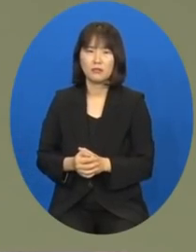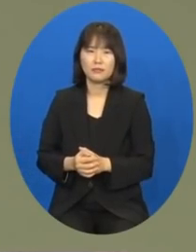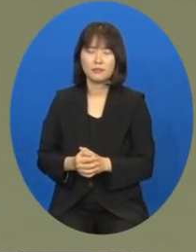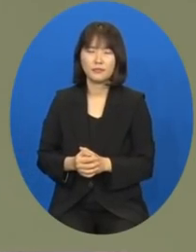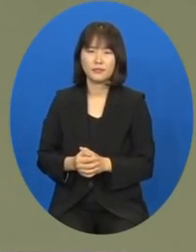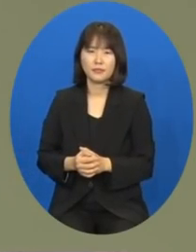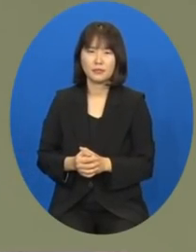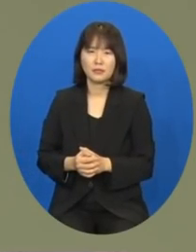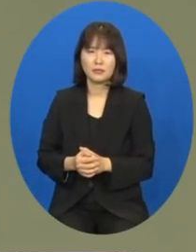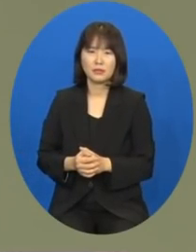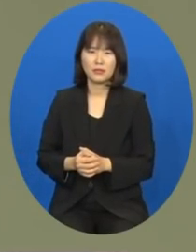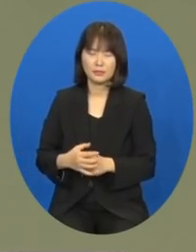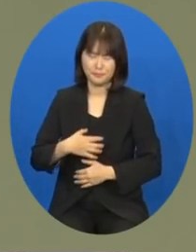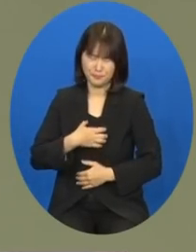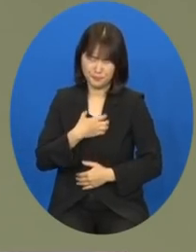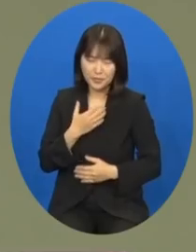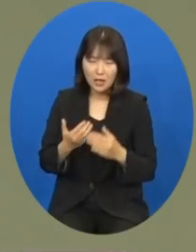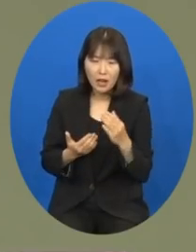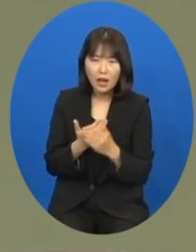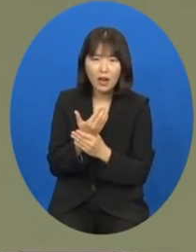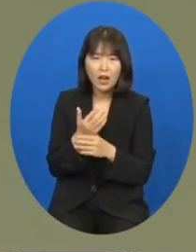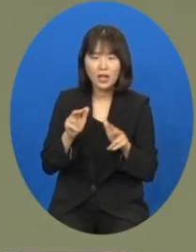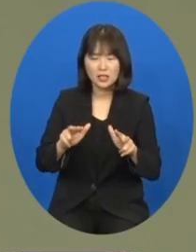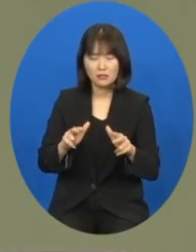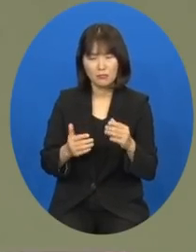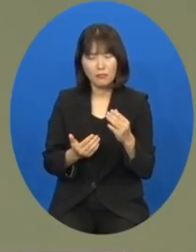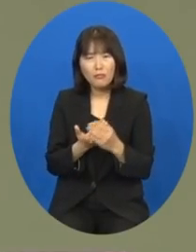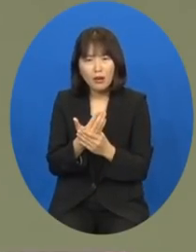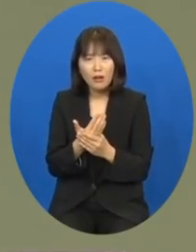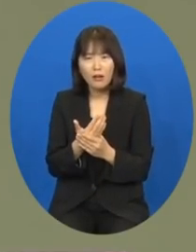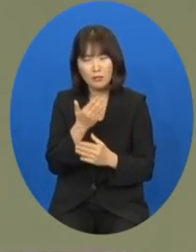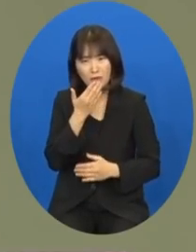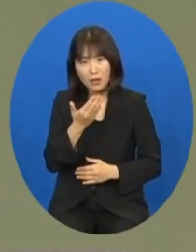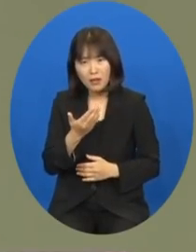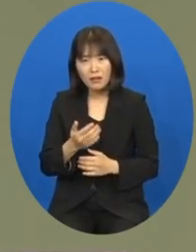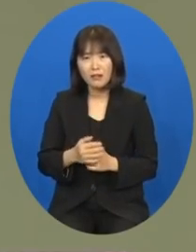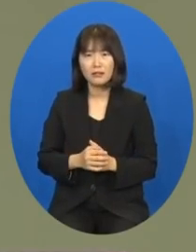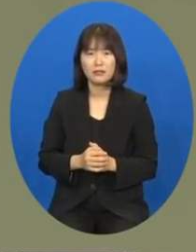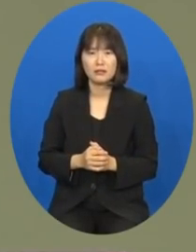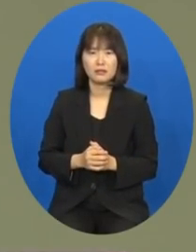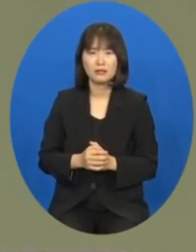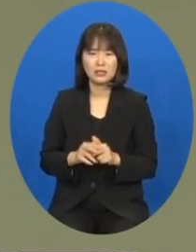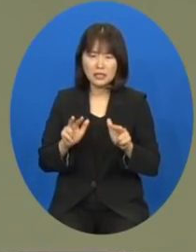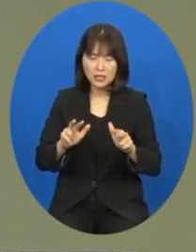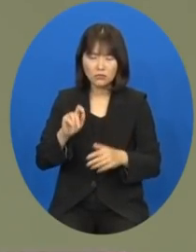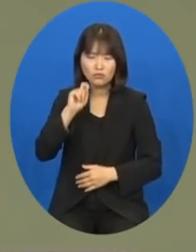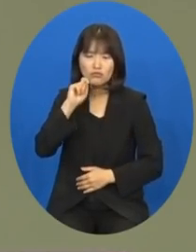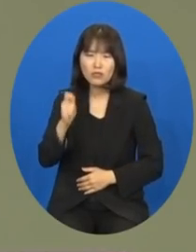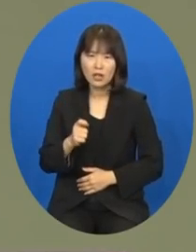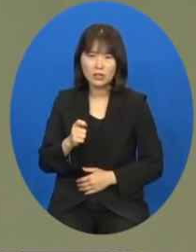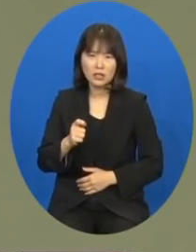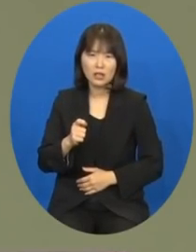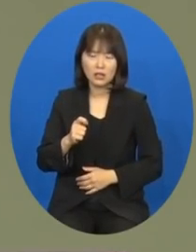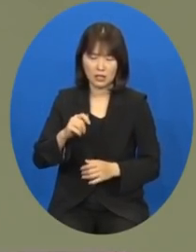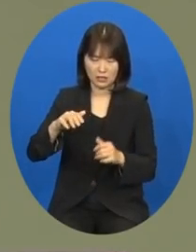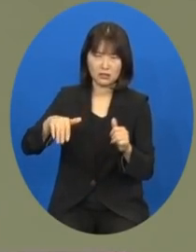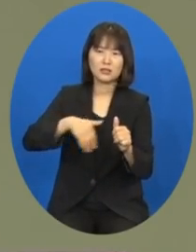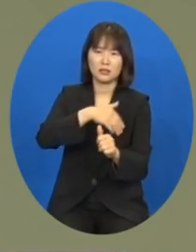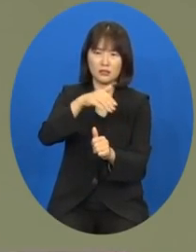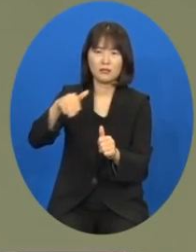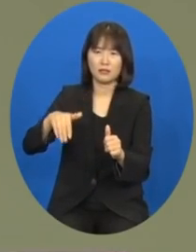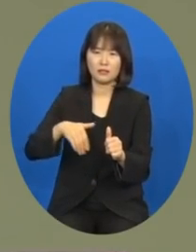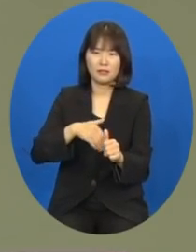사건이 어떻게 21세기에 좀 벌어 질 수 있을까 지금 이것이 웃 그러나 의 와인 안에서 벌어지고 있는